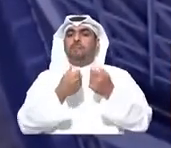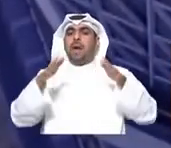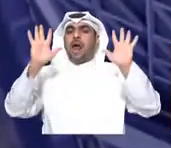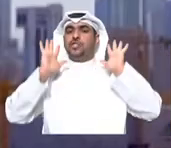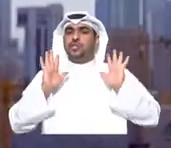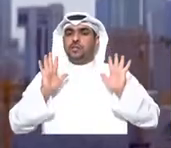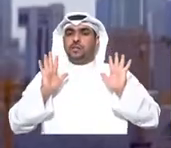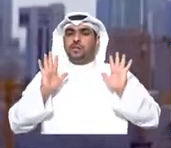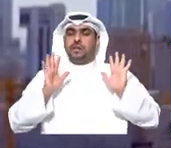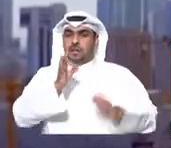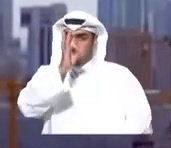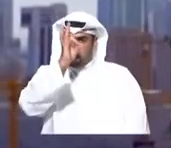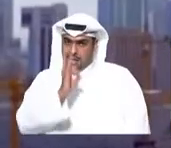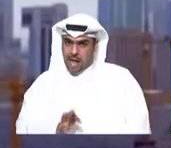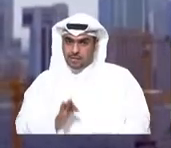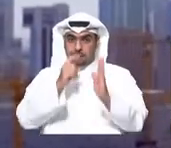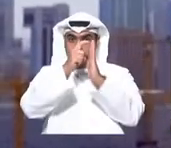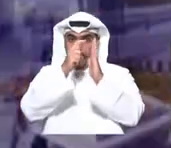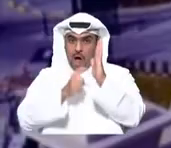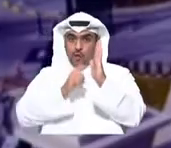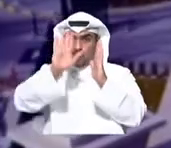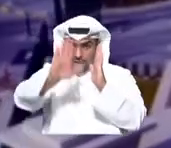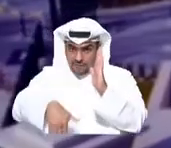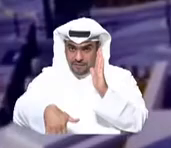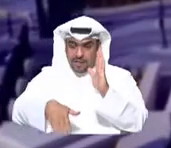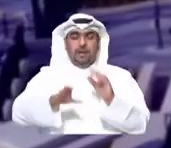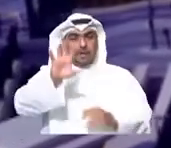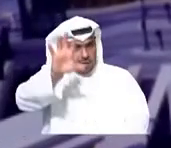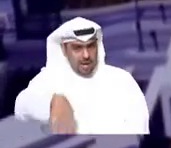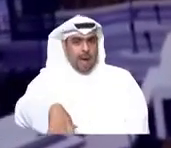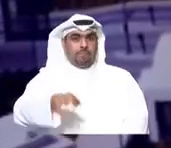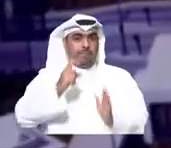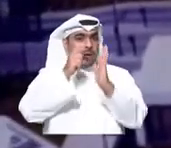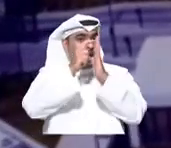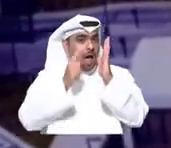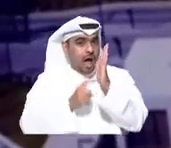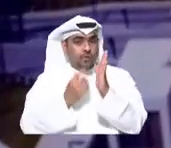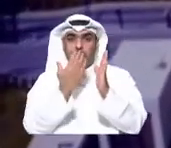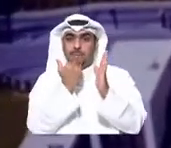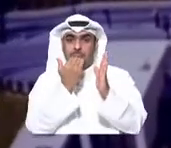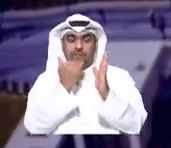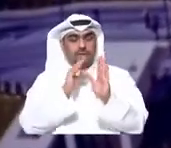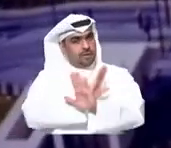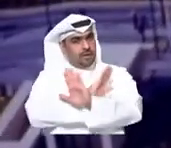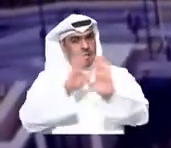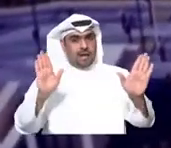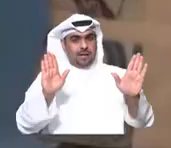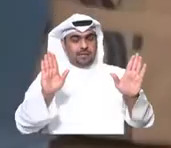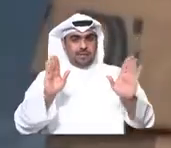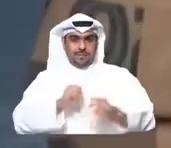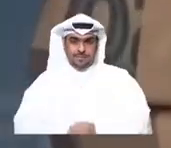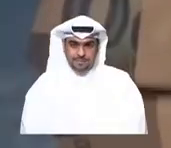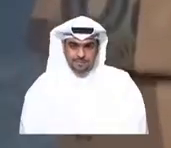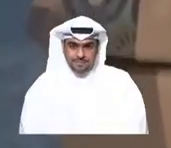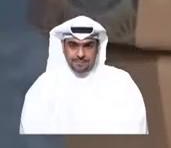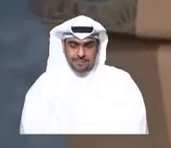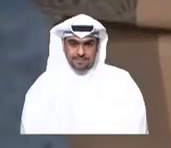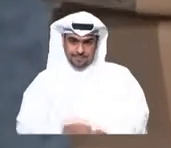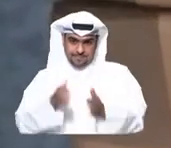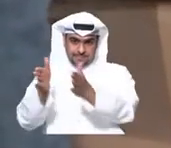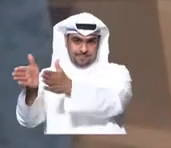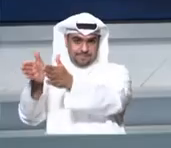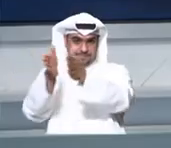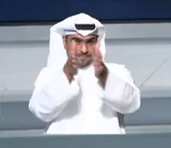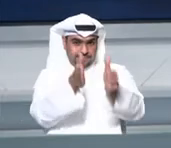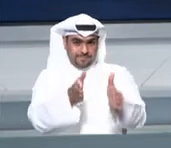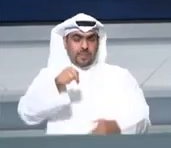نحو التحول الرقمي وحث العملاء على استخدام القنوات الإلكترونية. أعزائي المشاهدين، وحول